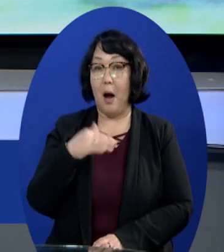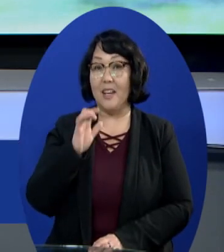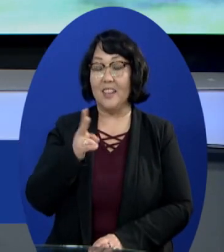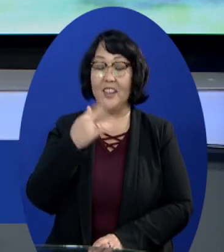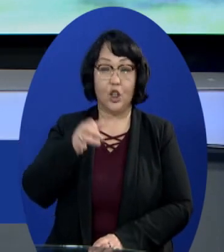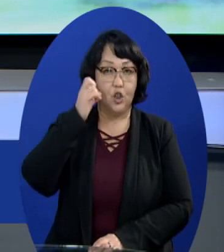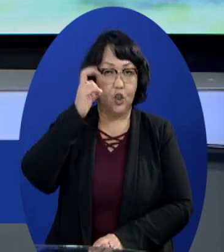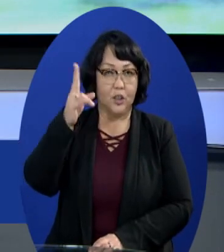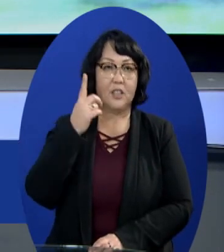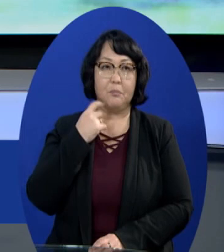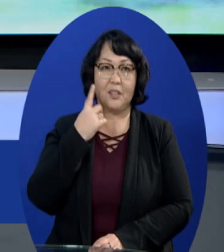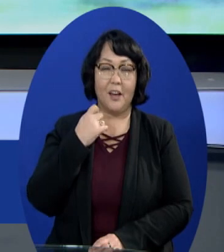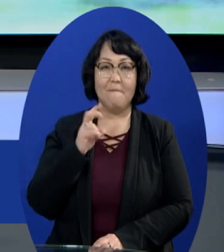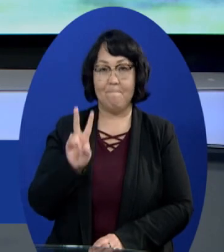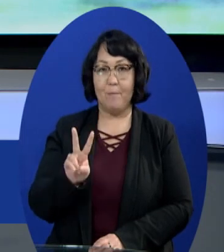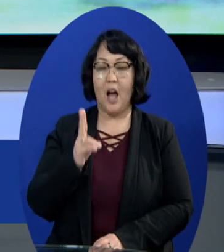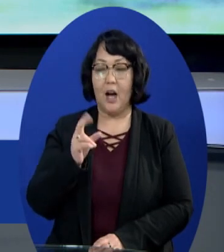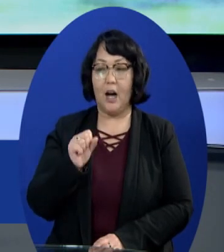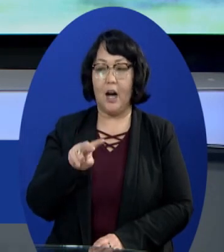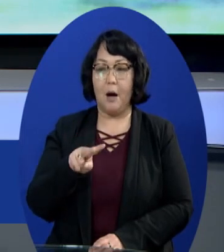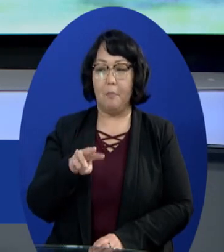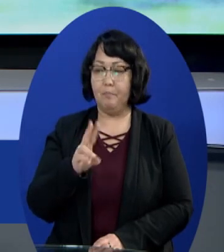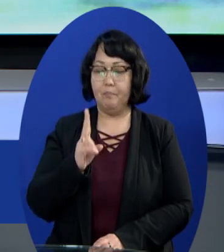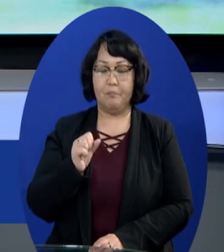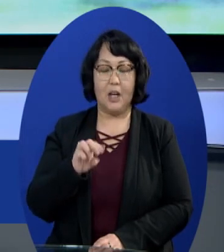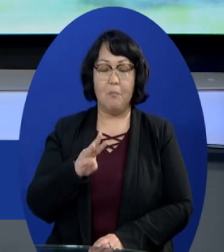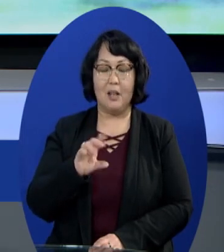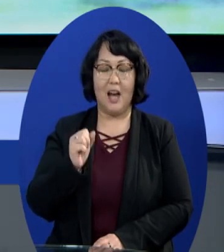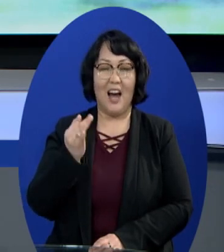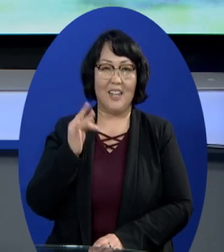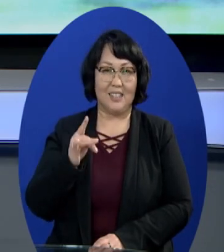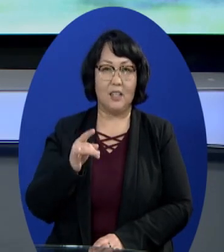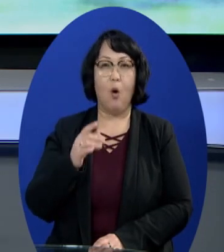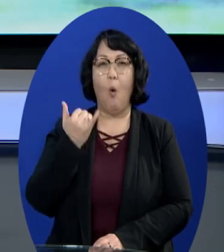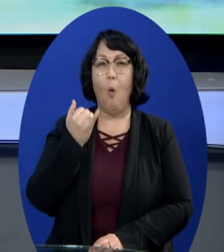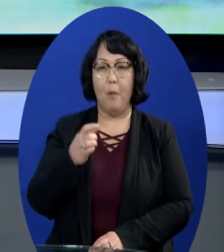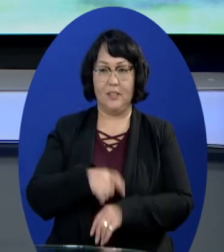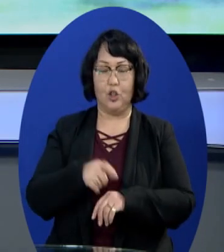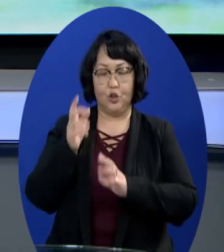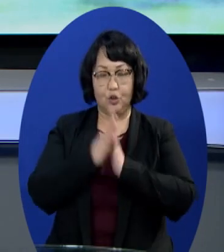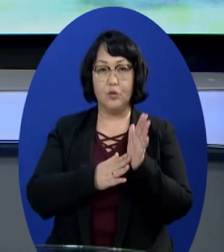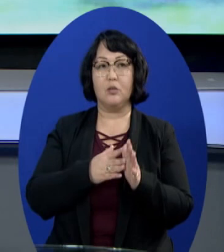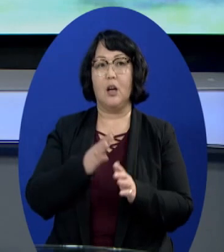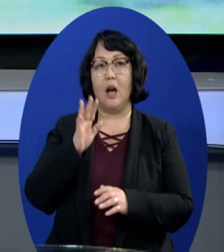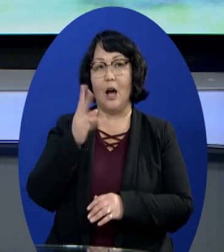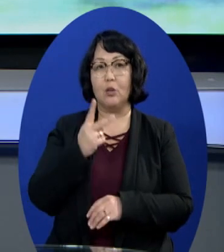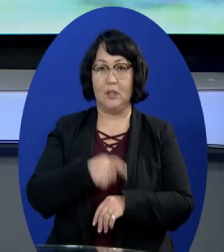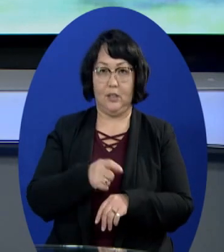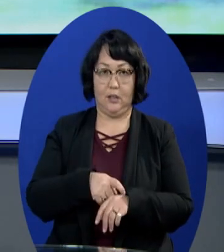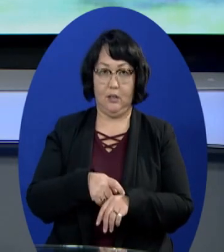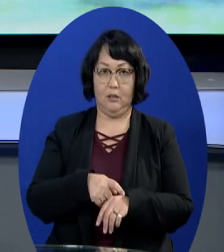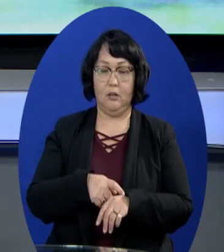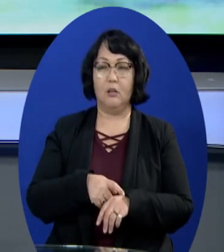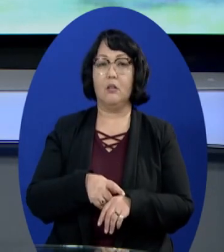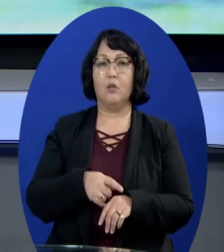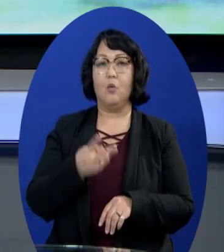ерөнхийлөгч Камала Харрис өнөөдөр Америкийн цагаар 12 цагт, харин Улаанбаатарын цагаар шөнийн тэгтэг цагийн орчимд тангараг өргөнө.